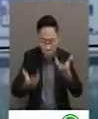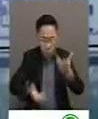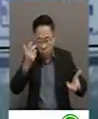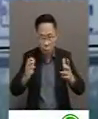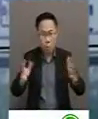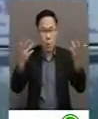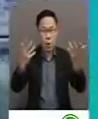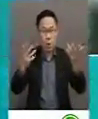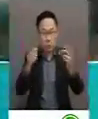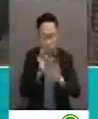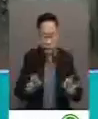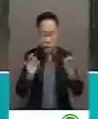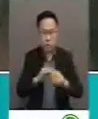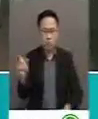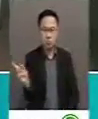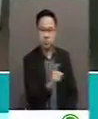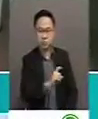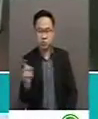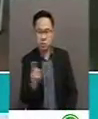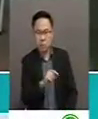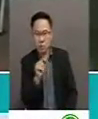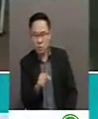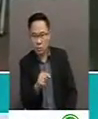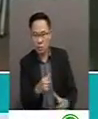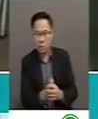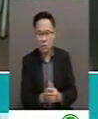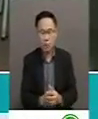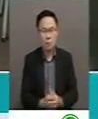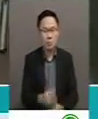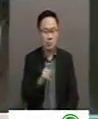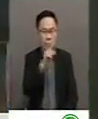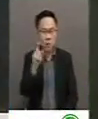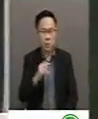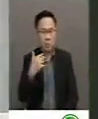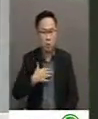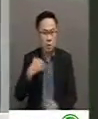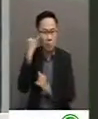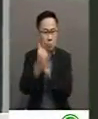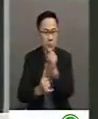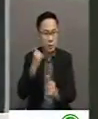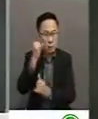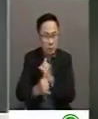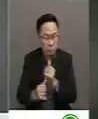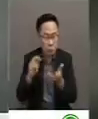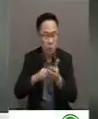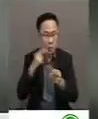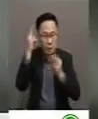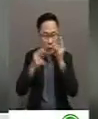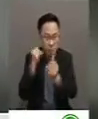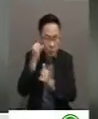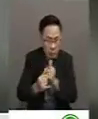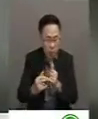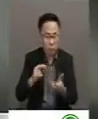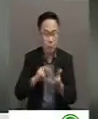ที่สำคัญค่ะมีสเปรย์แล้วก็พ่นไว้ที่กำแพงบ้านบอกด้วยบอกว่ามาเยี่ยมค่ะนี่เป็นเหตุการณ์ที่เกิดขึ้นจริงนะคะในพื้น